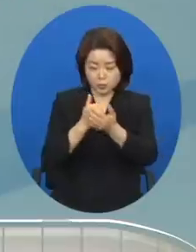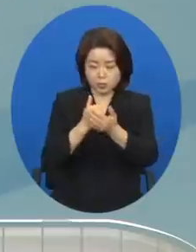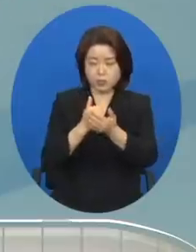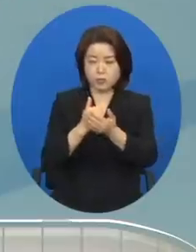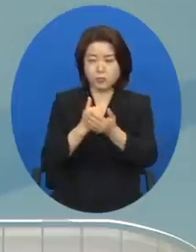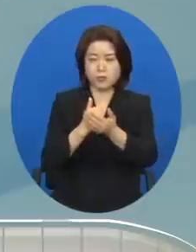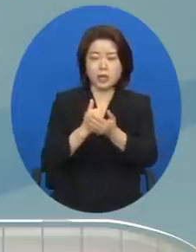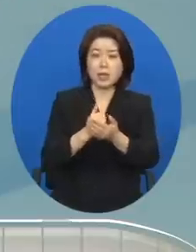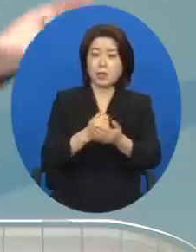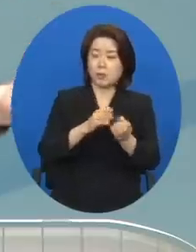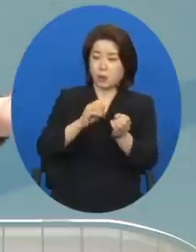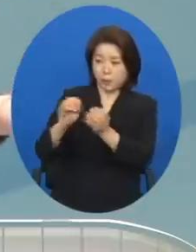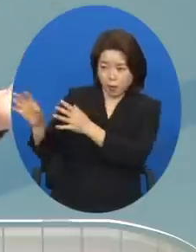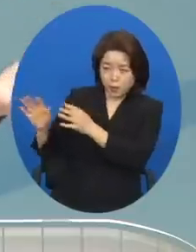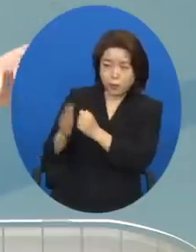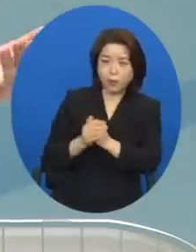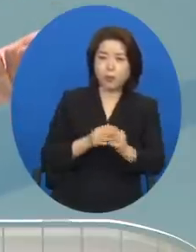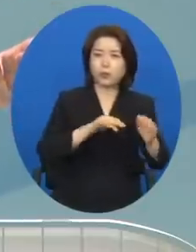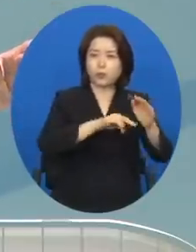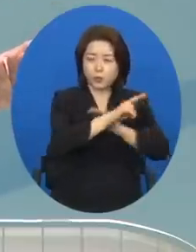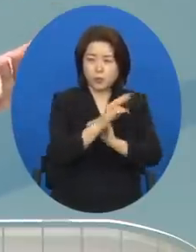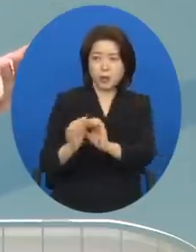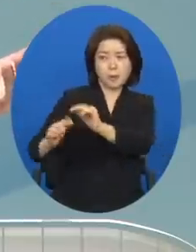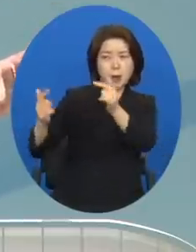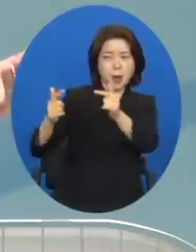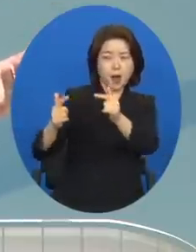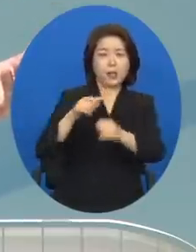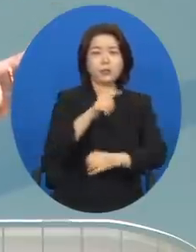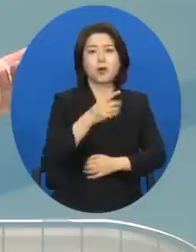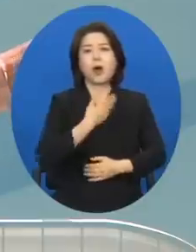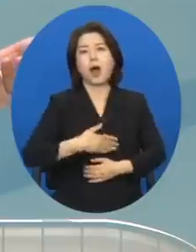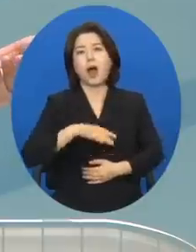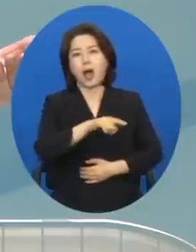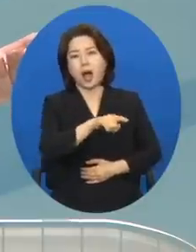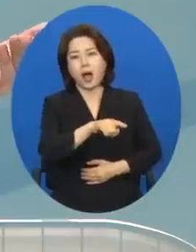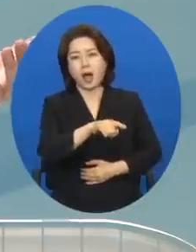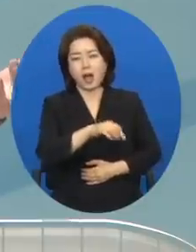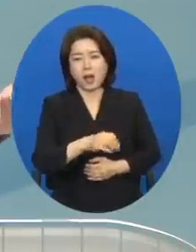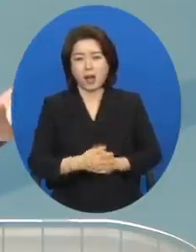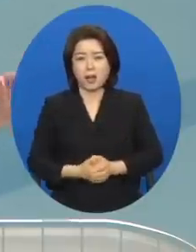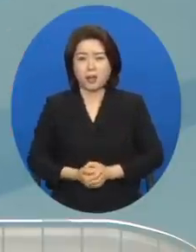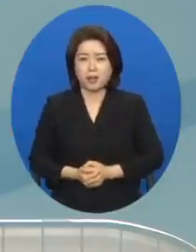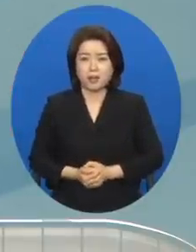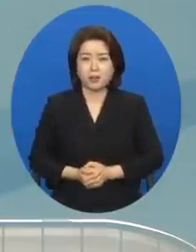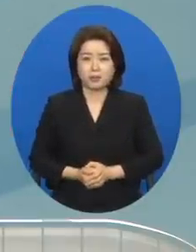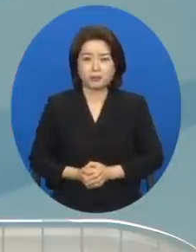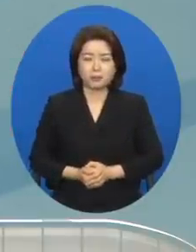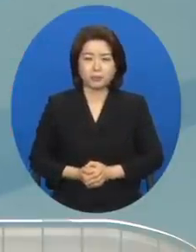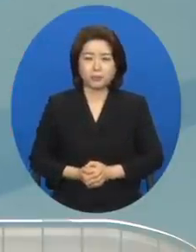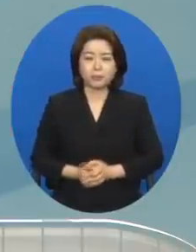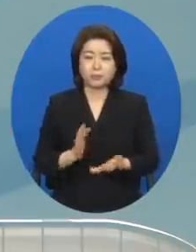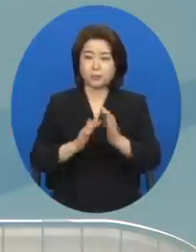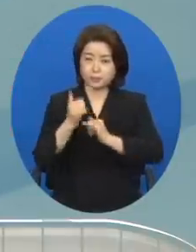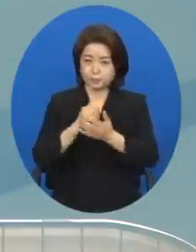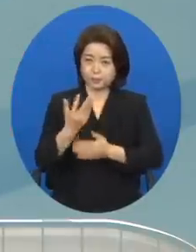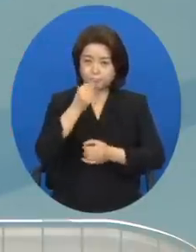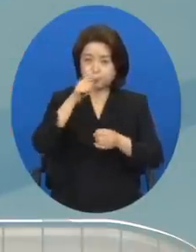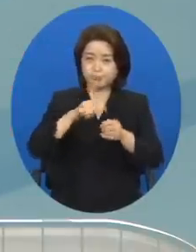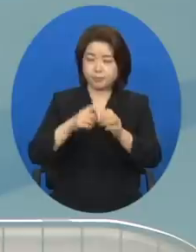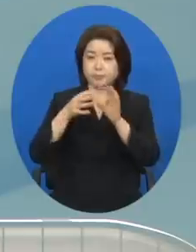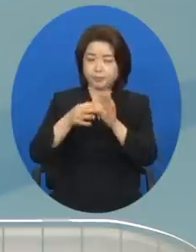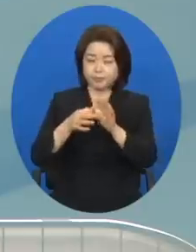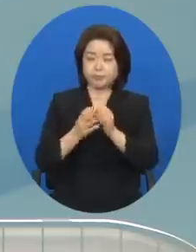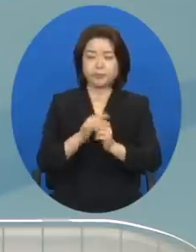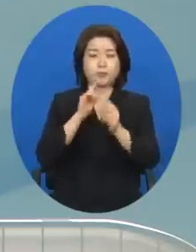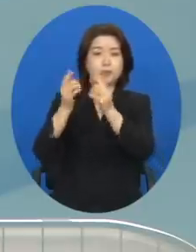도망가고 부인할 것을 아셨기 때문입니다. 자, 예수님은 성찬을 통하여